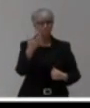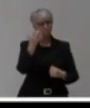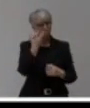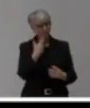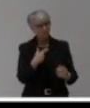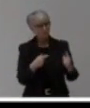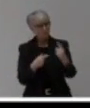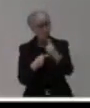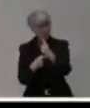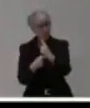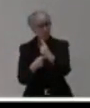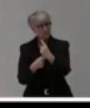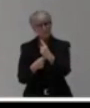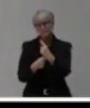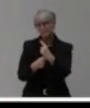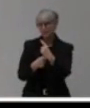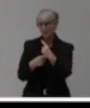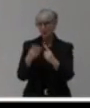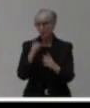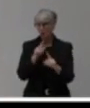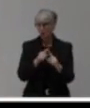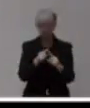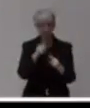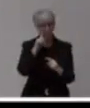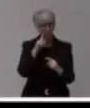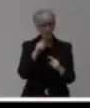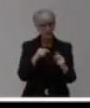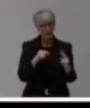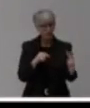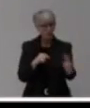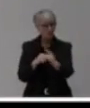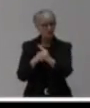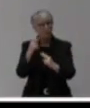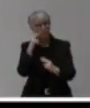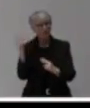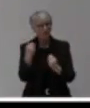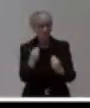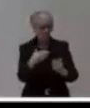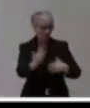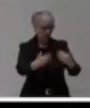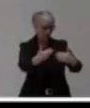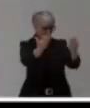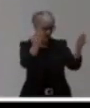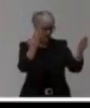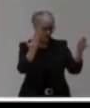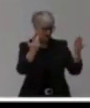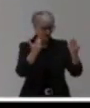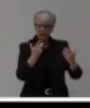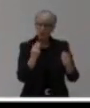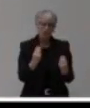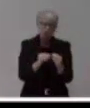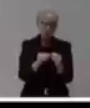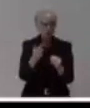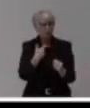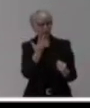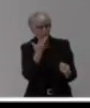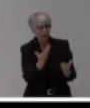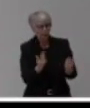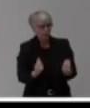perché vogliamo provare a così guardare in avanti, ecco, che cosa ci può portare, che cosa vorremmo